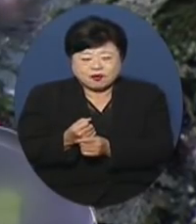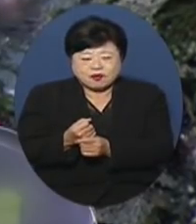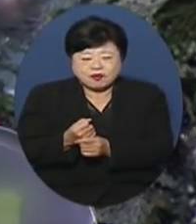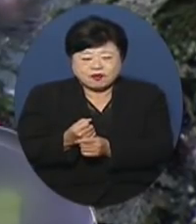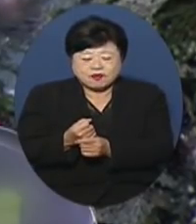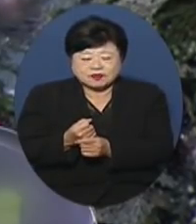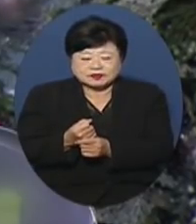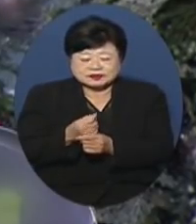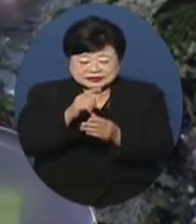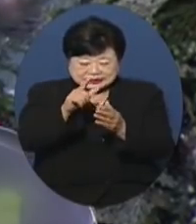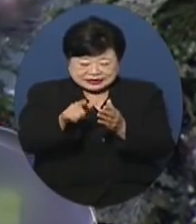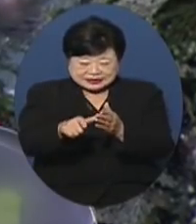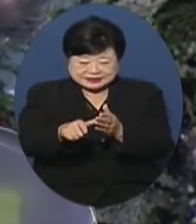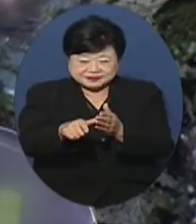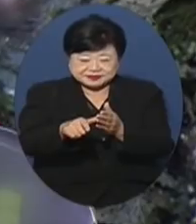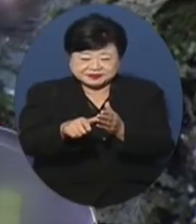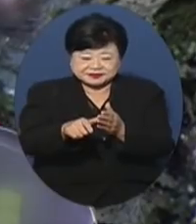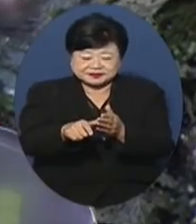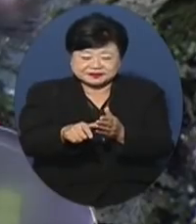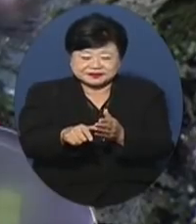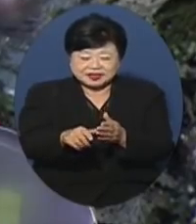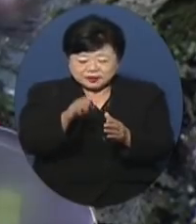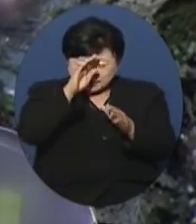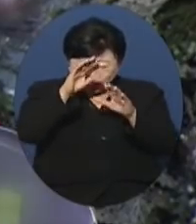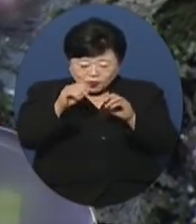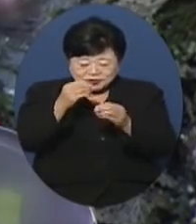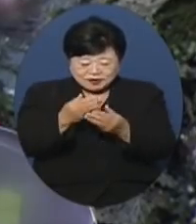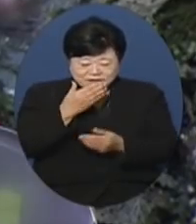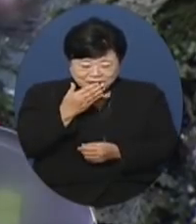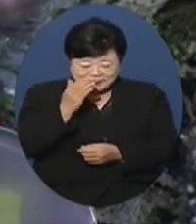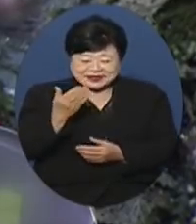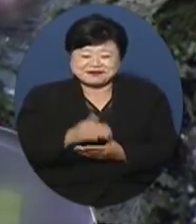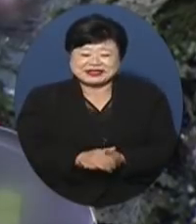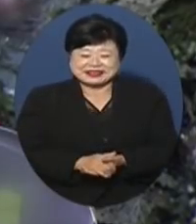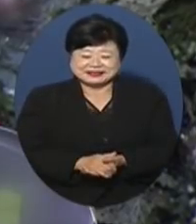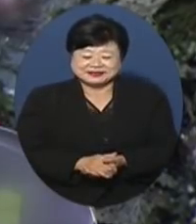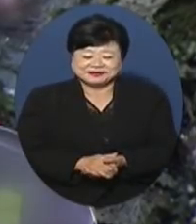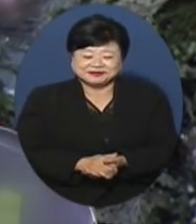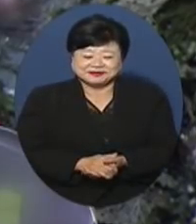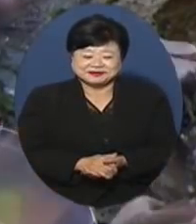나가면 다 낫습니다.